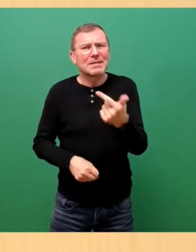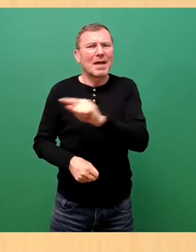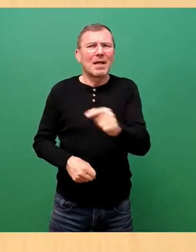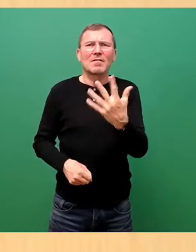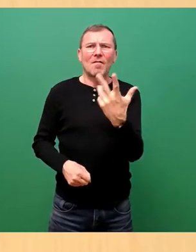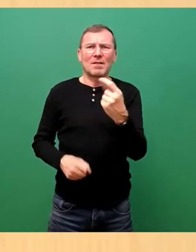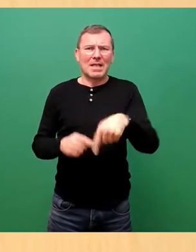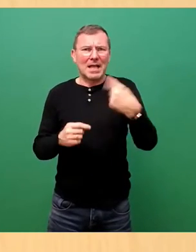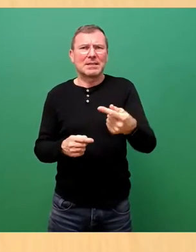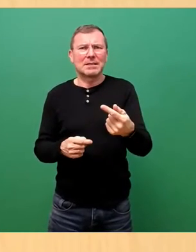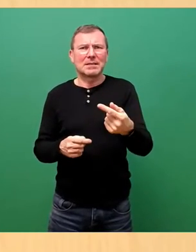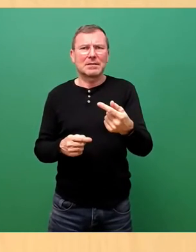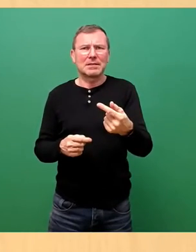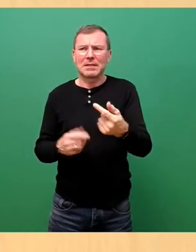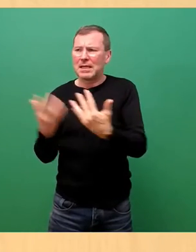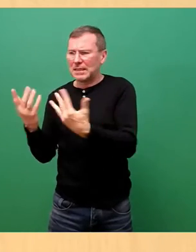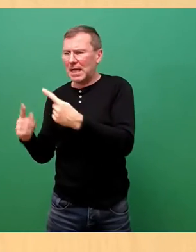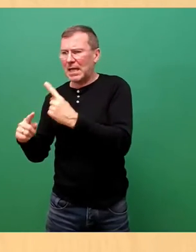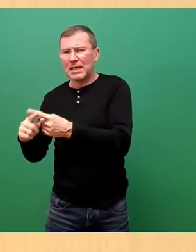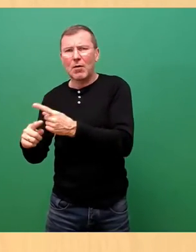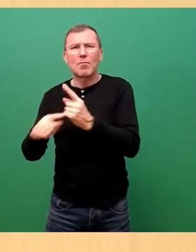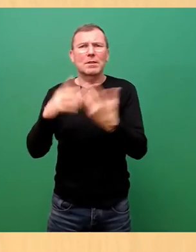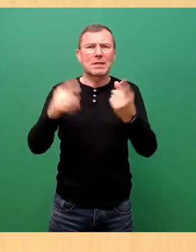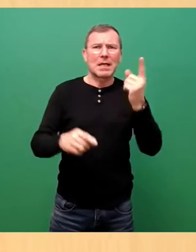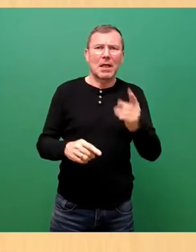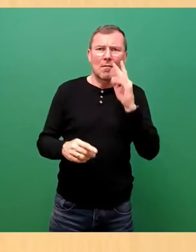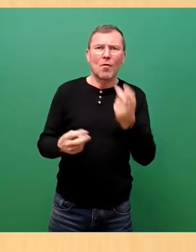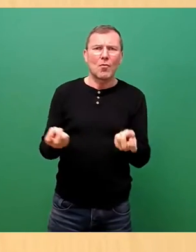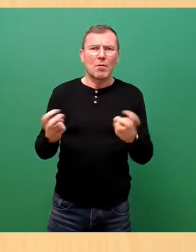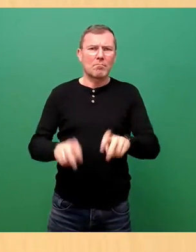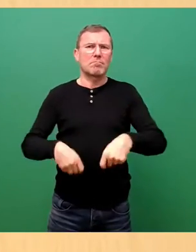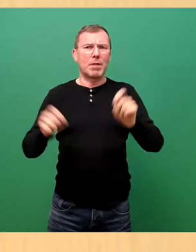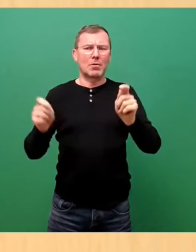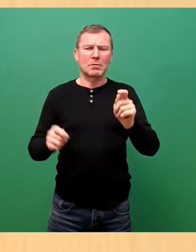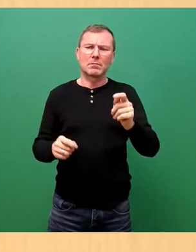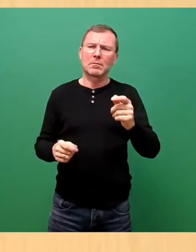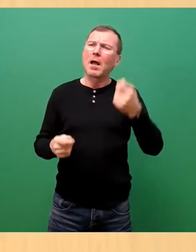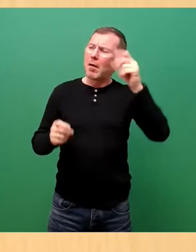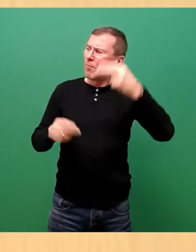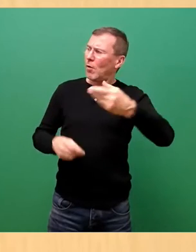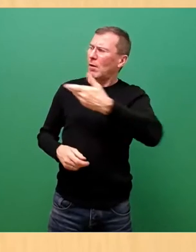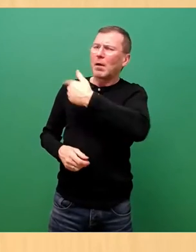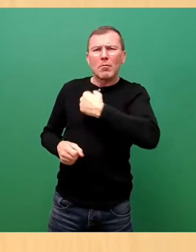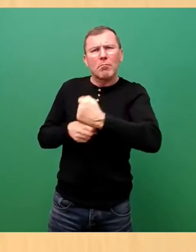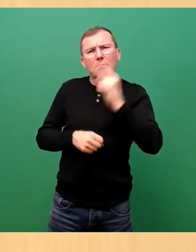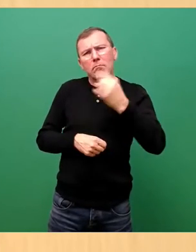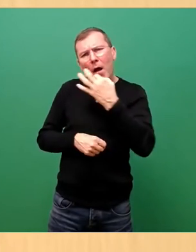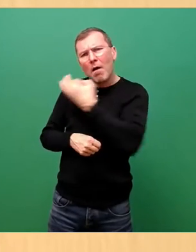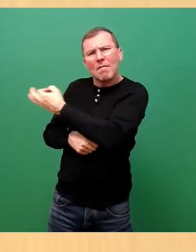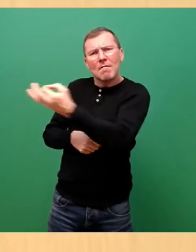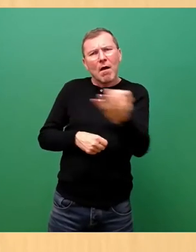plus 10.000 Wohnungen erstellen. Und dann muss ich mir die Frage stellen, werter Herr Oberbürgermeister und auch in die Fraktionen